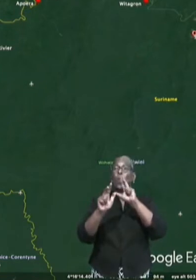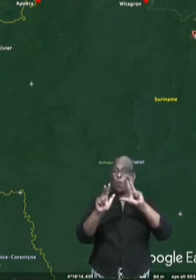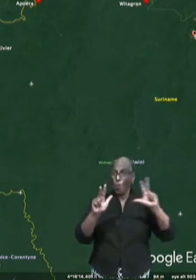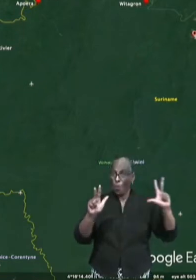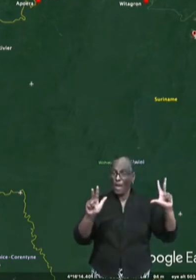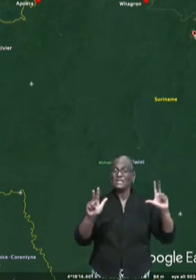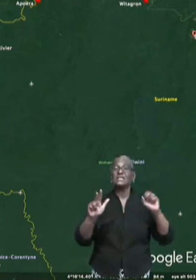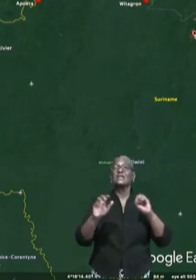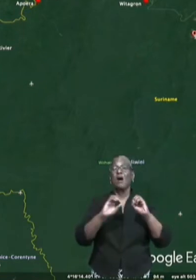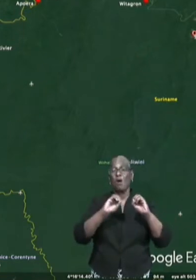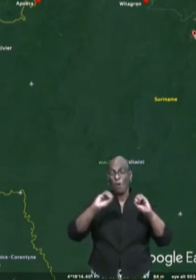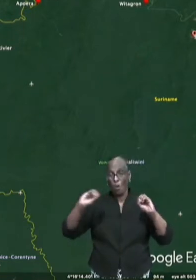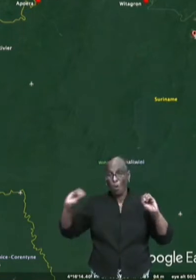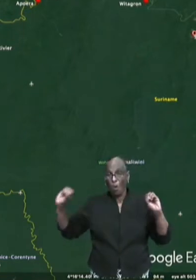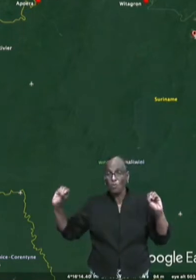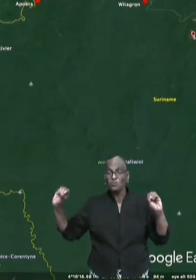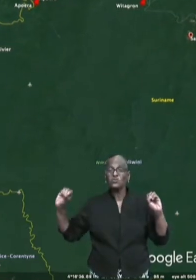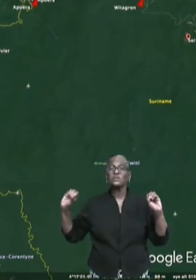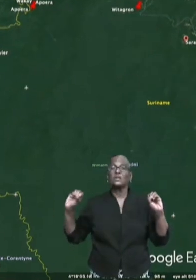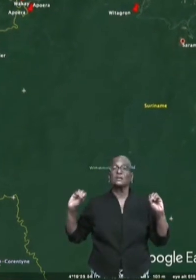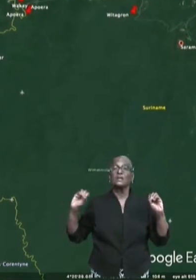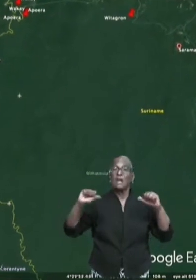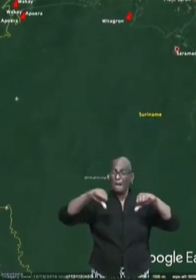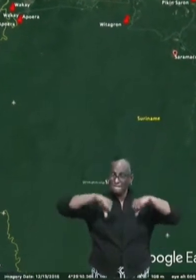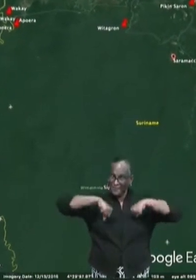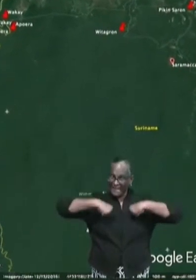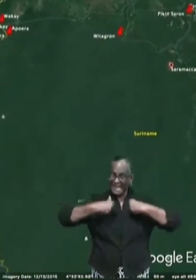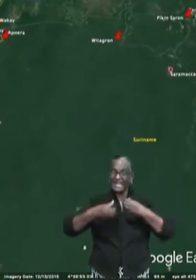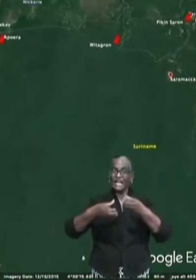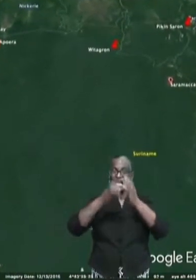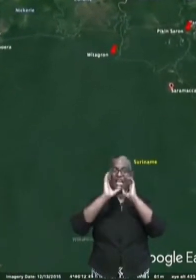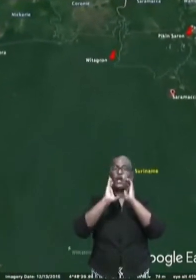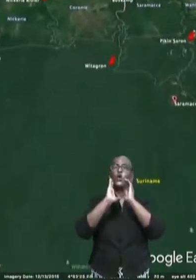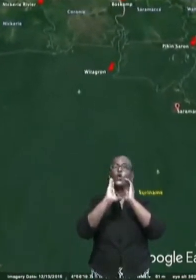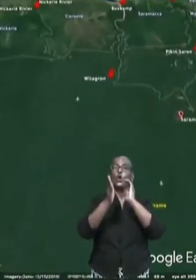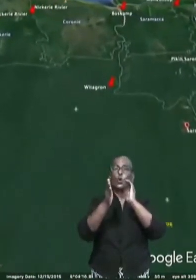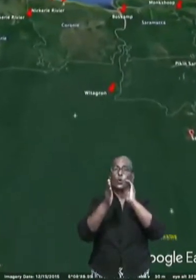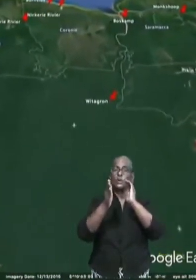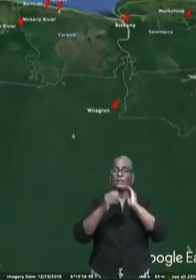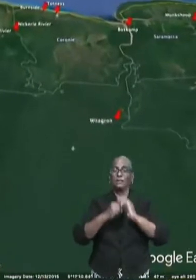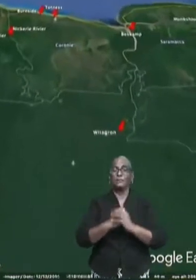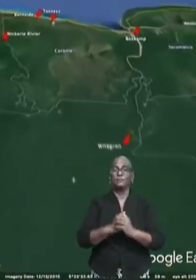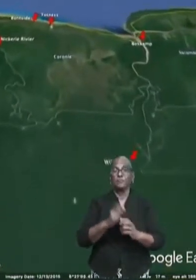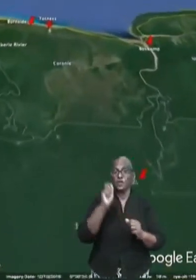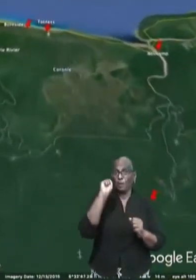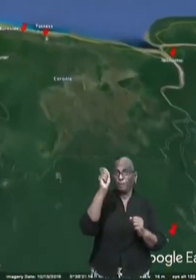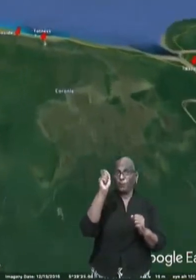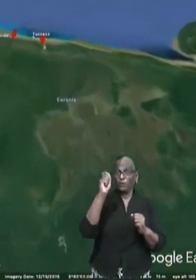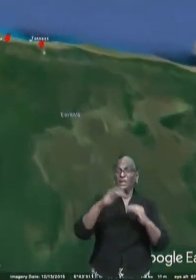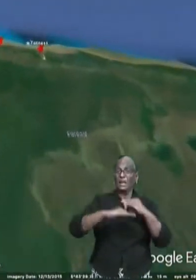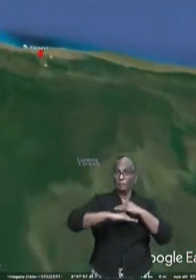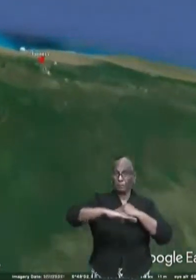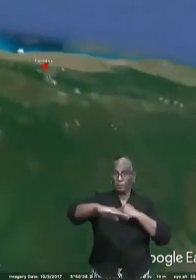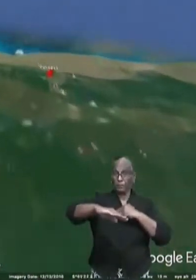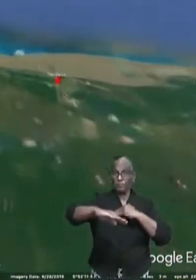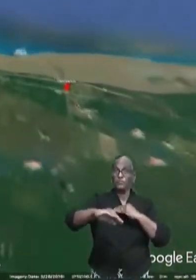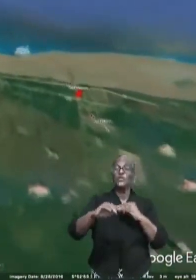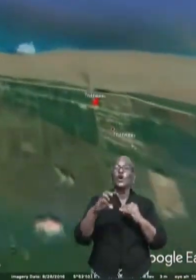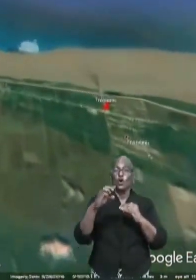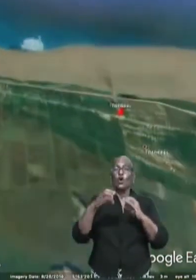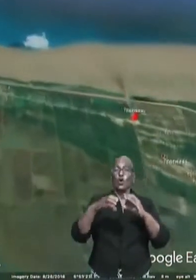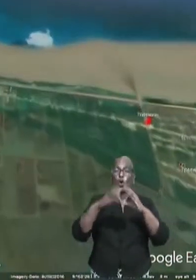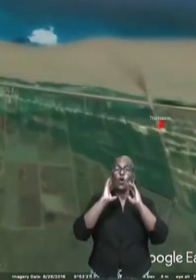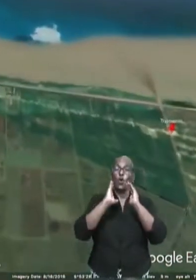het oosten, begin ik dus eerst in Koronië. De checkpoints te land beginnen we bij